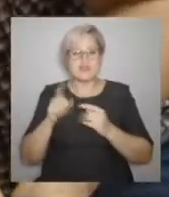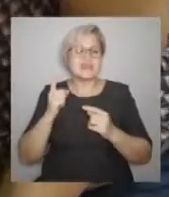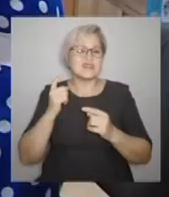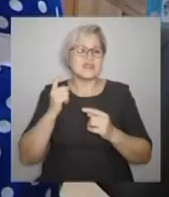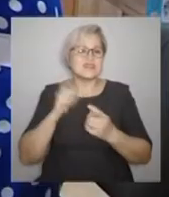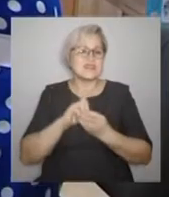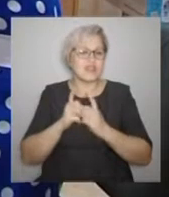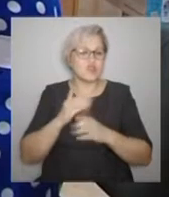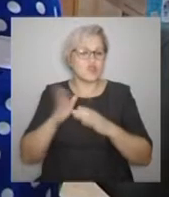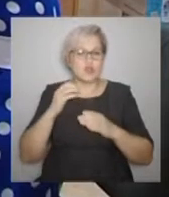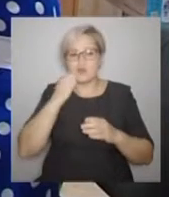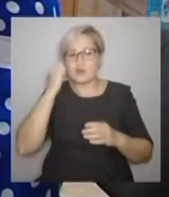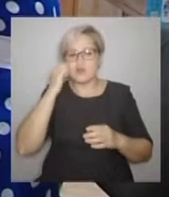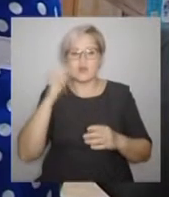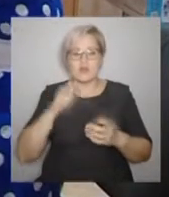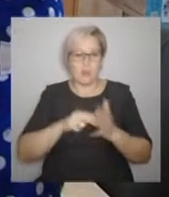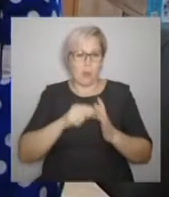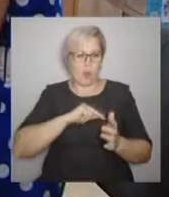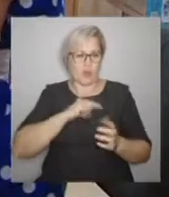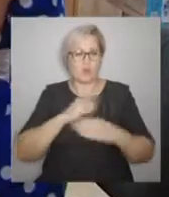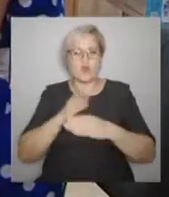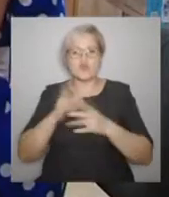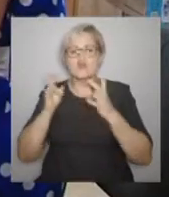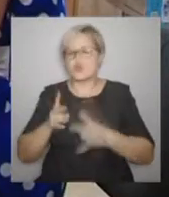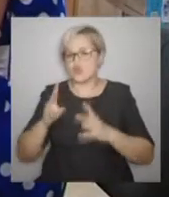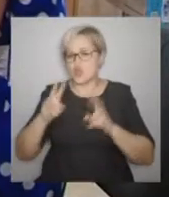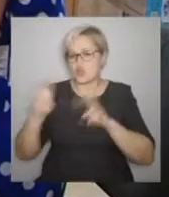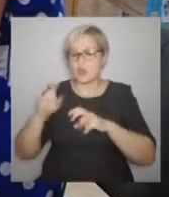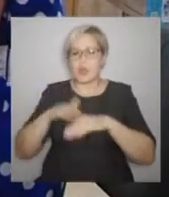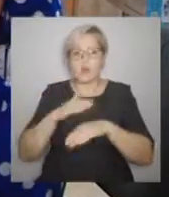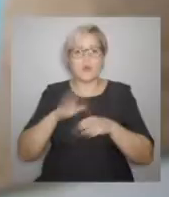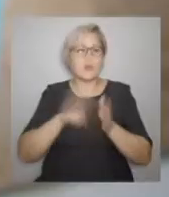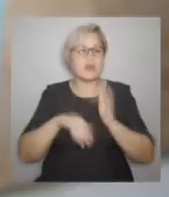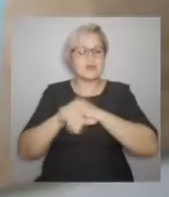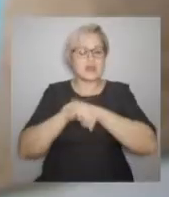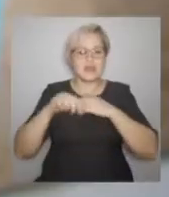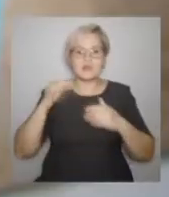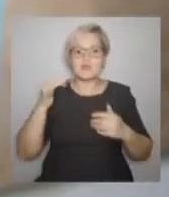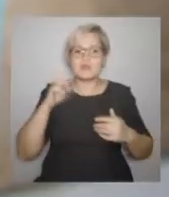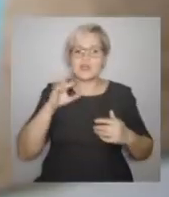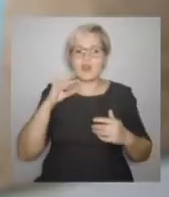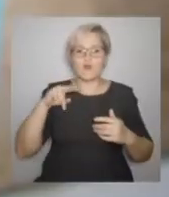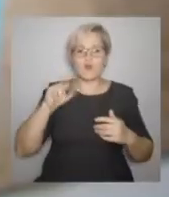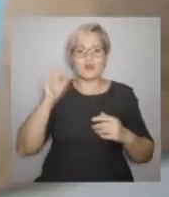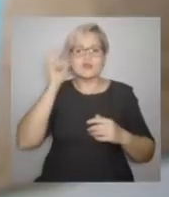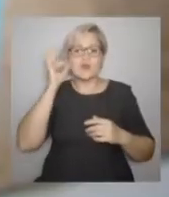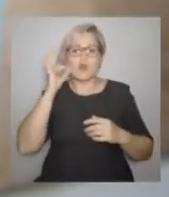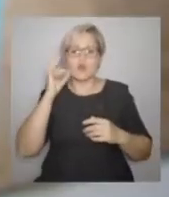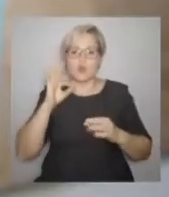ограниченными возможностями здоровья, помощь нуждающимся в социальной поддержке гражданам. Такие фонды необходимы, потому